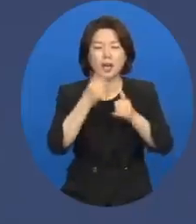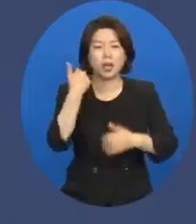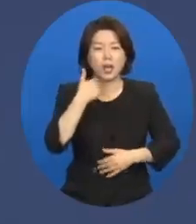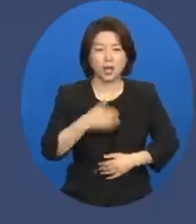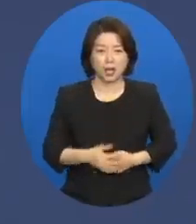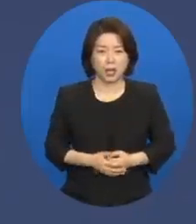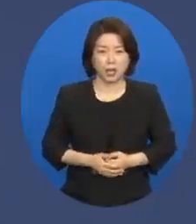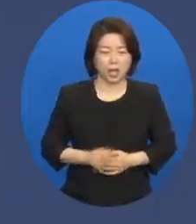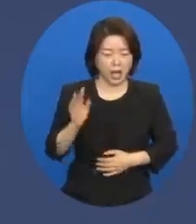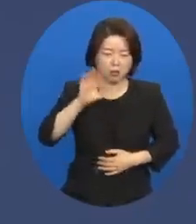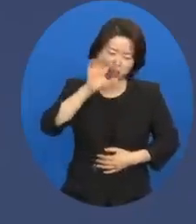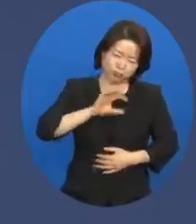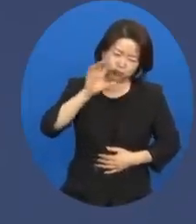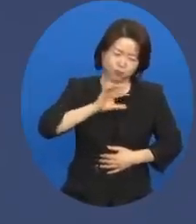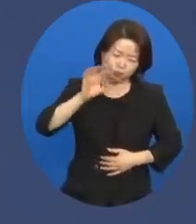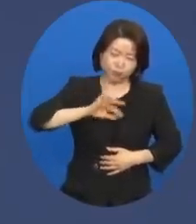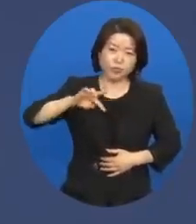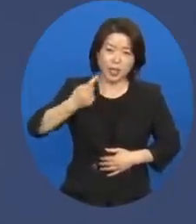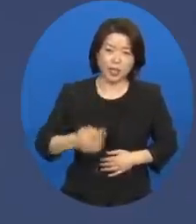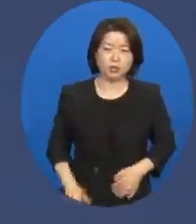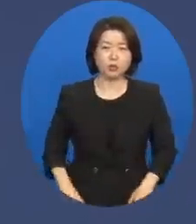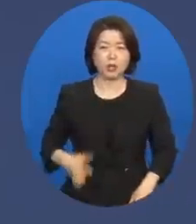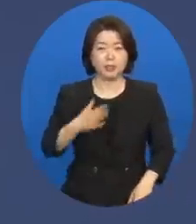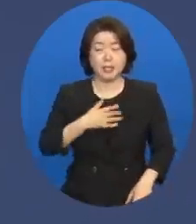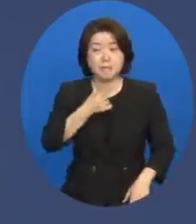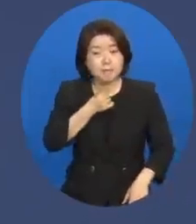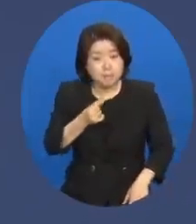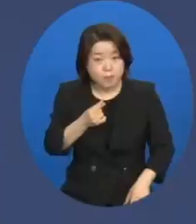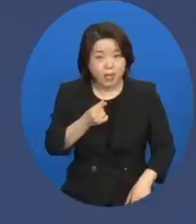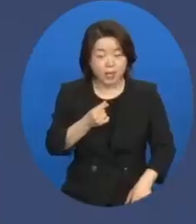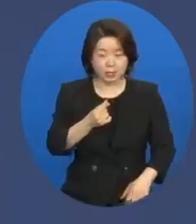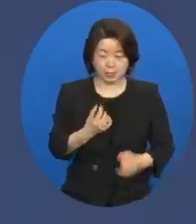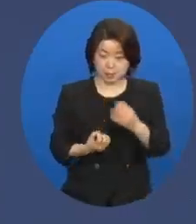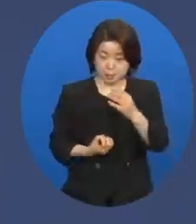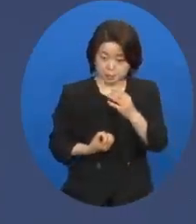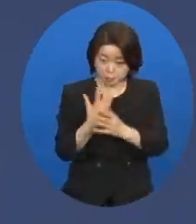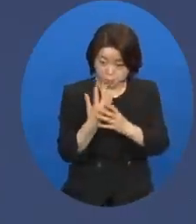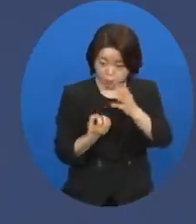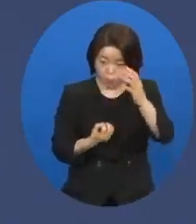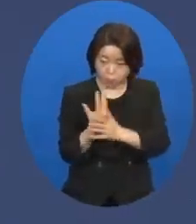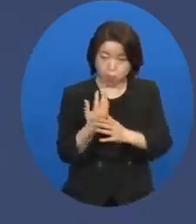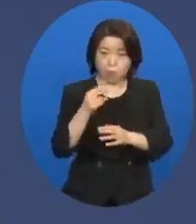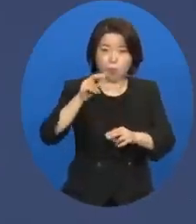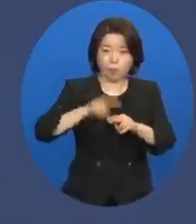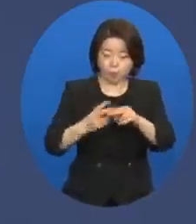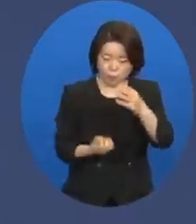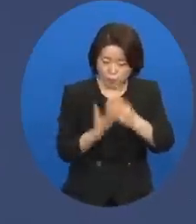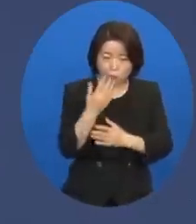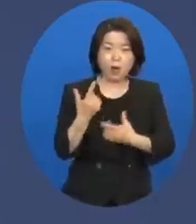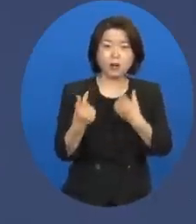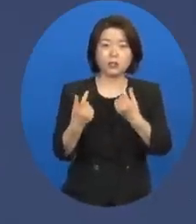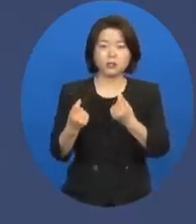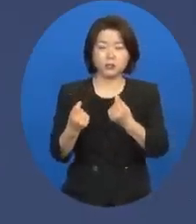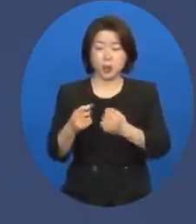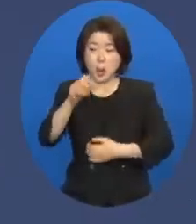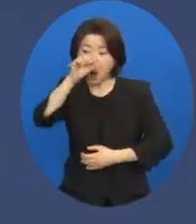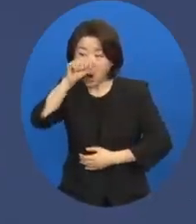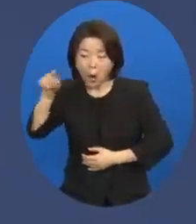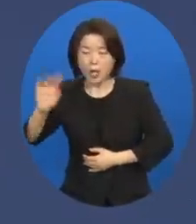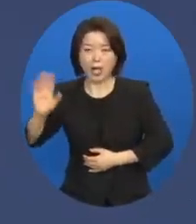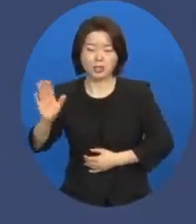아무리 갈고 닦아도 이놈의 이 소원이 샘물 솟아오듯이 솟아나는 건 선이 아니고